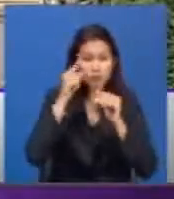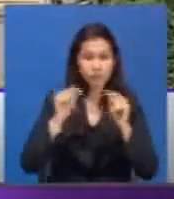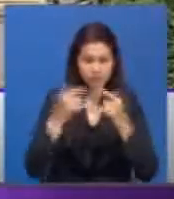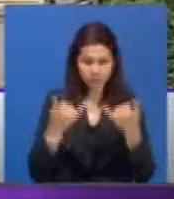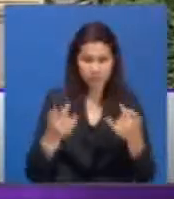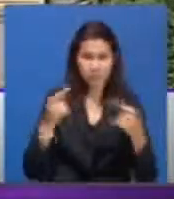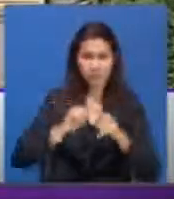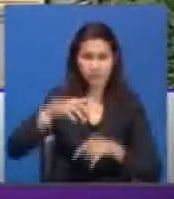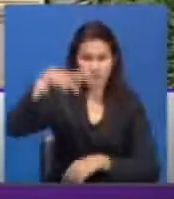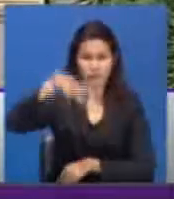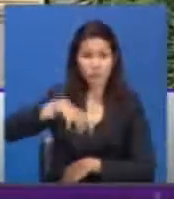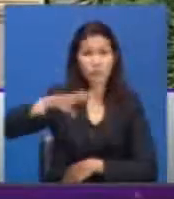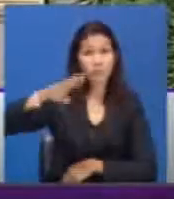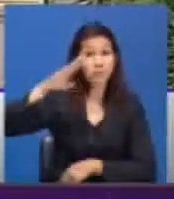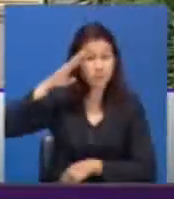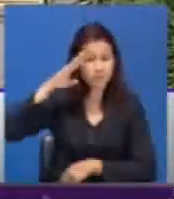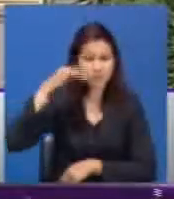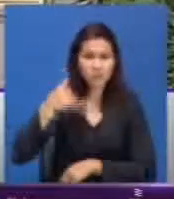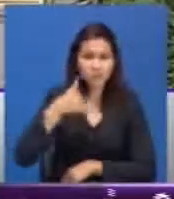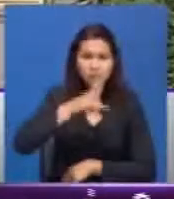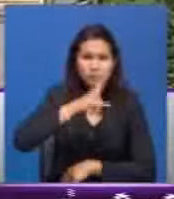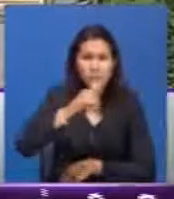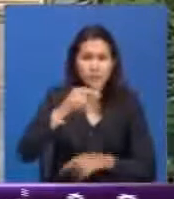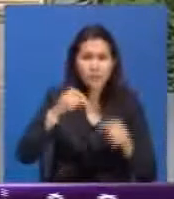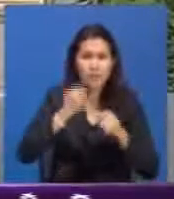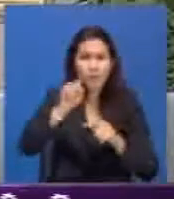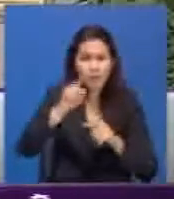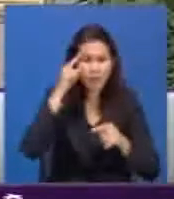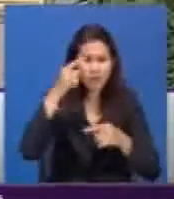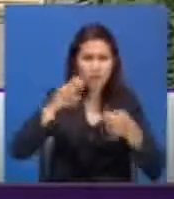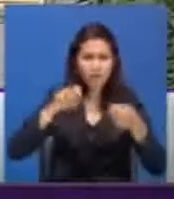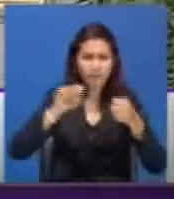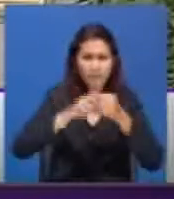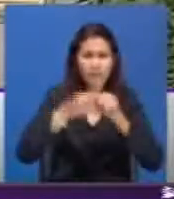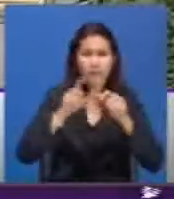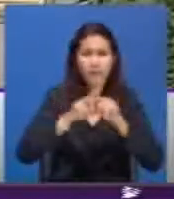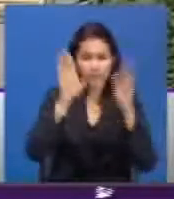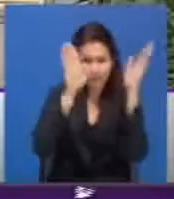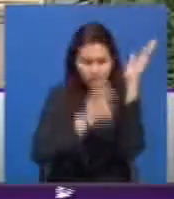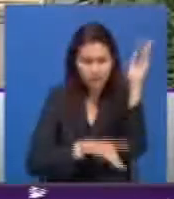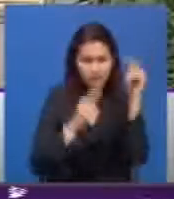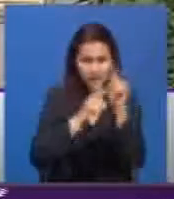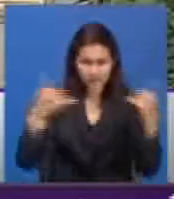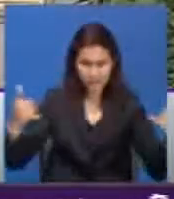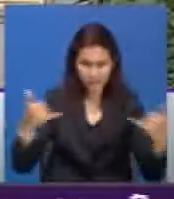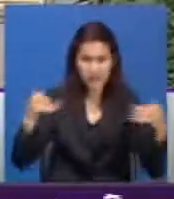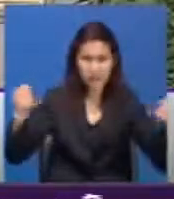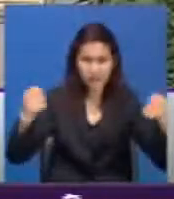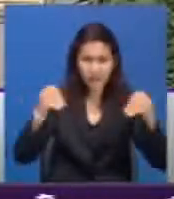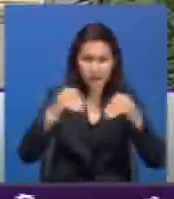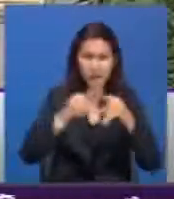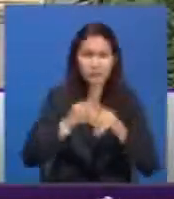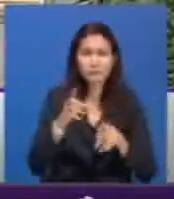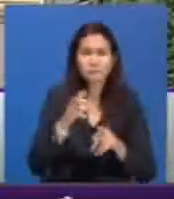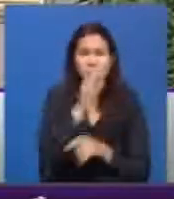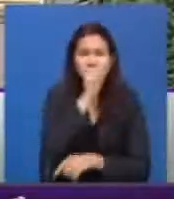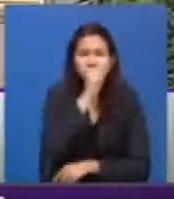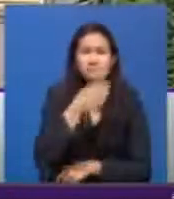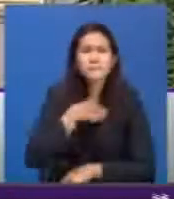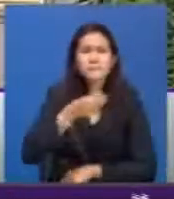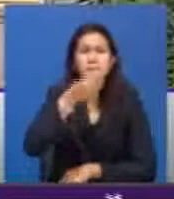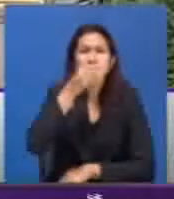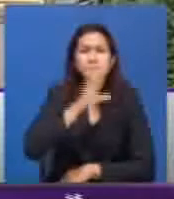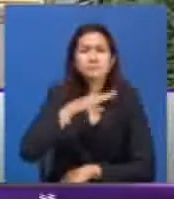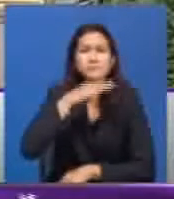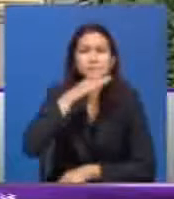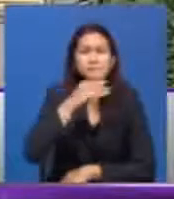กวันนี้นะคะเป็นการติดตามสถานการณ์ในพื้นที่จังหวัดชายแดนภาคใต้ค่ะในช่วงเดือนรอมฎอนและช่วงเข้าพรรษาซึ่งทางที่ประชุมเอง